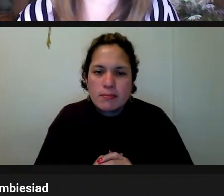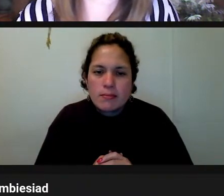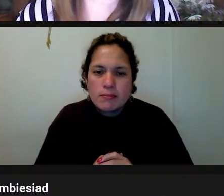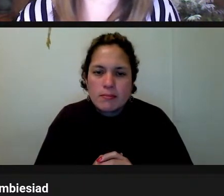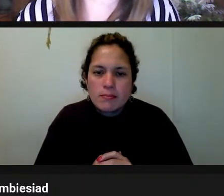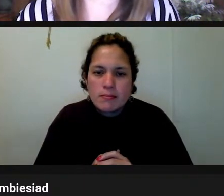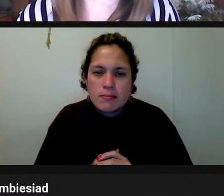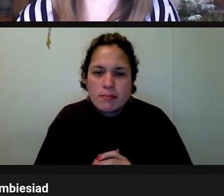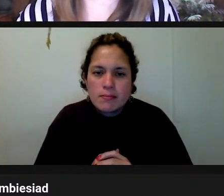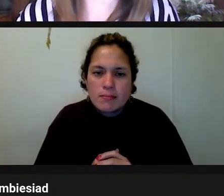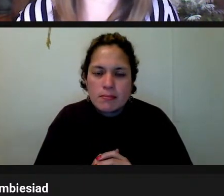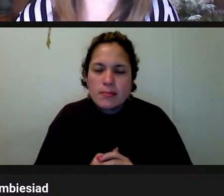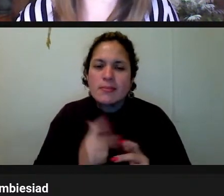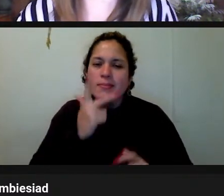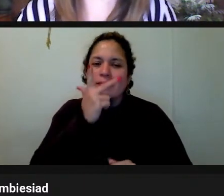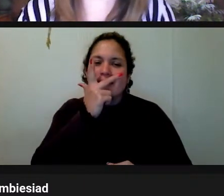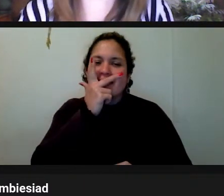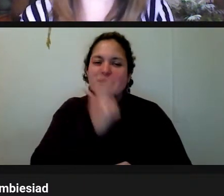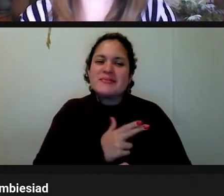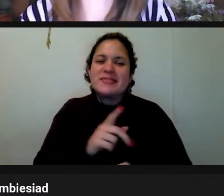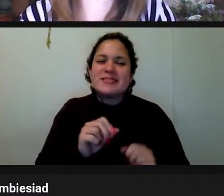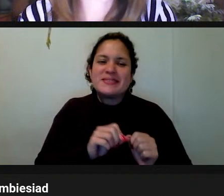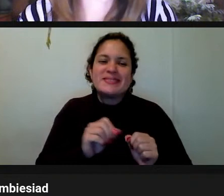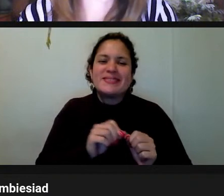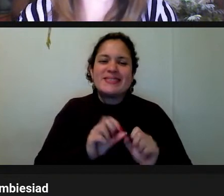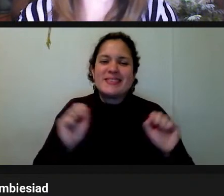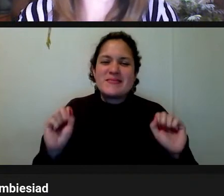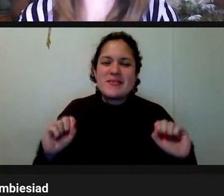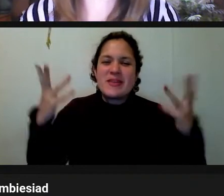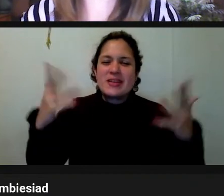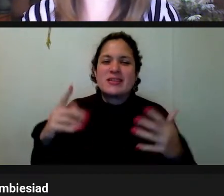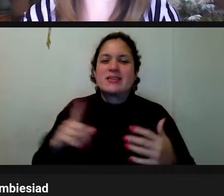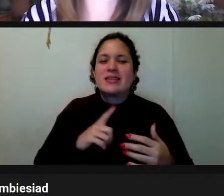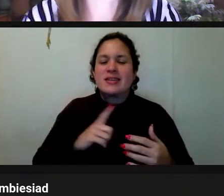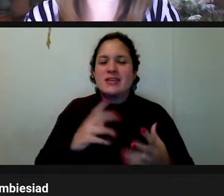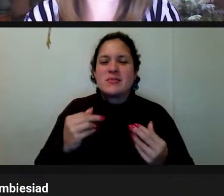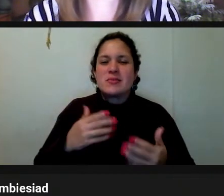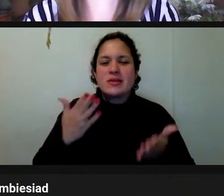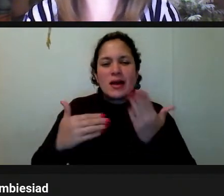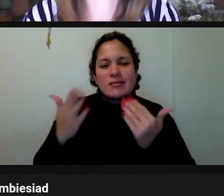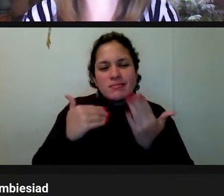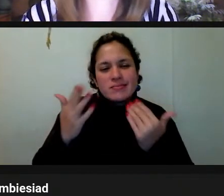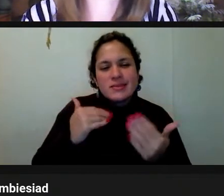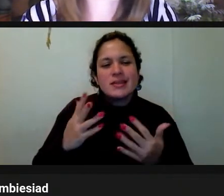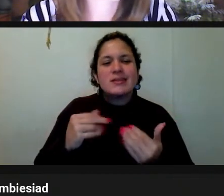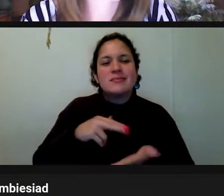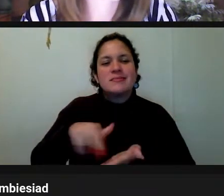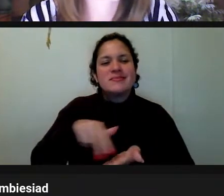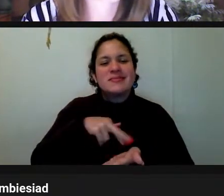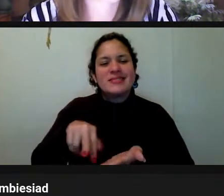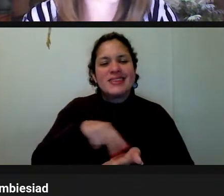mas uma festa bem grande, com muita comida, danças.